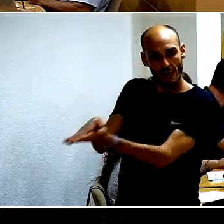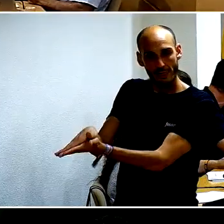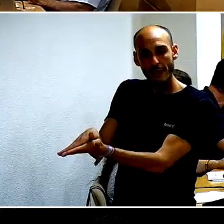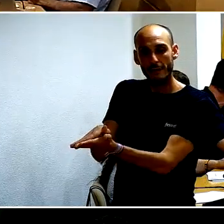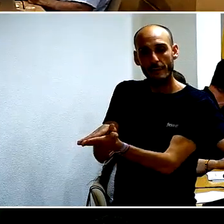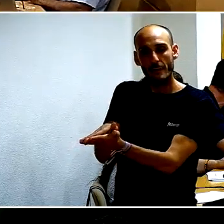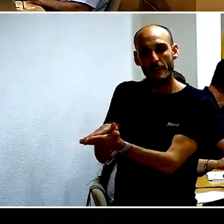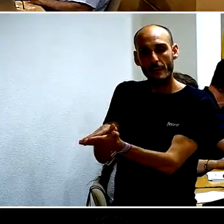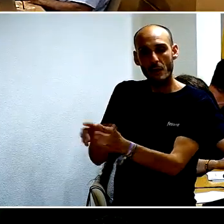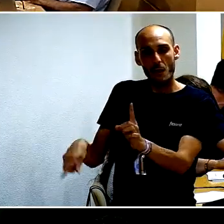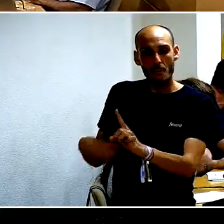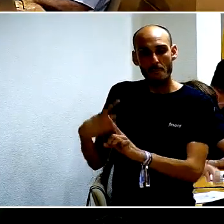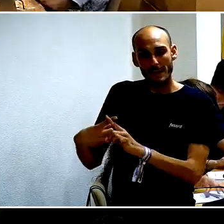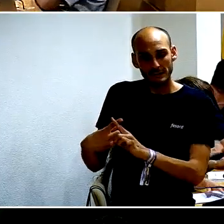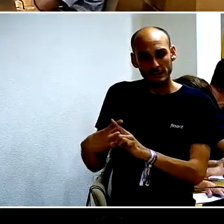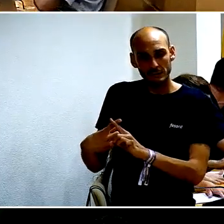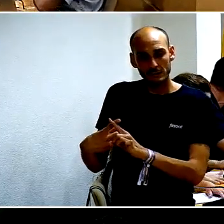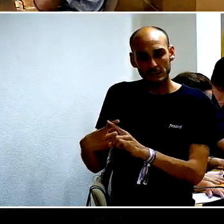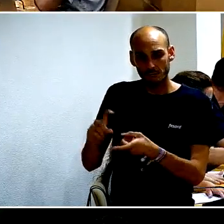complement als oficials d'obres i serveis.